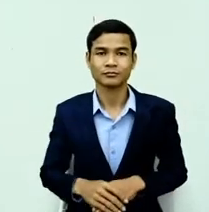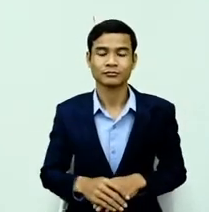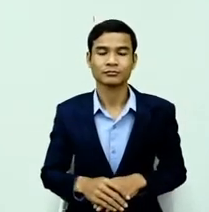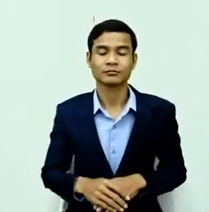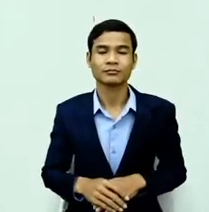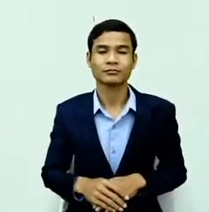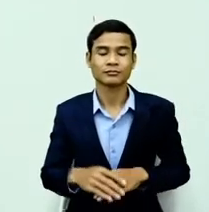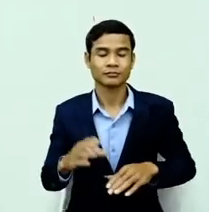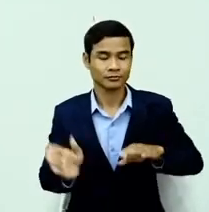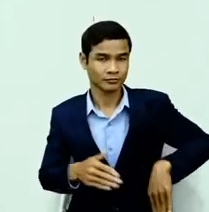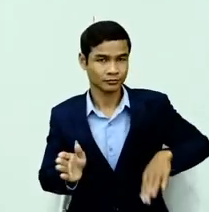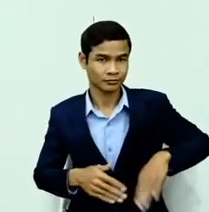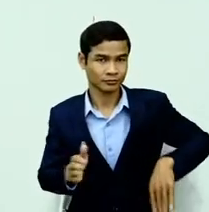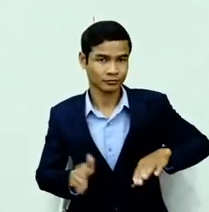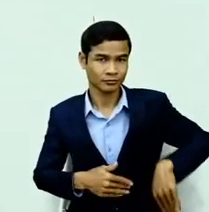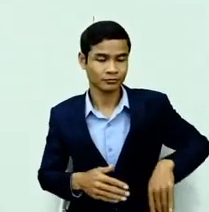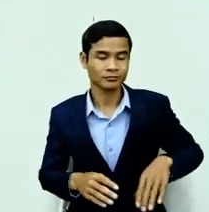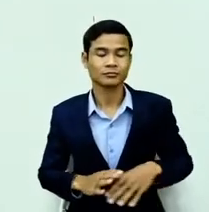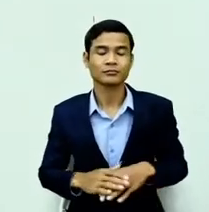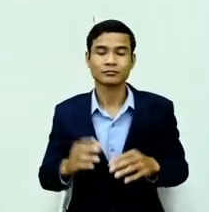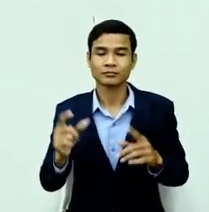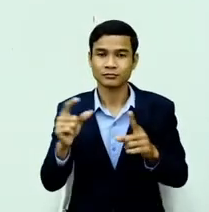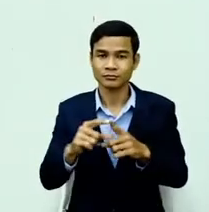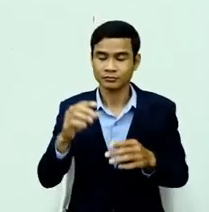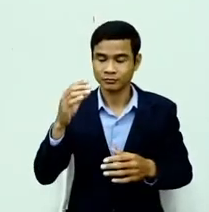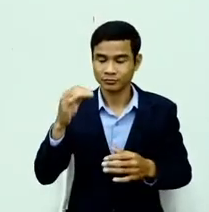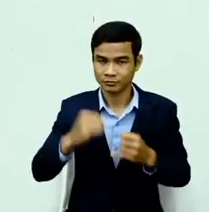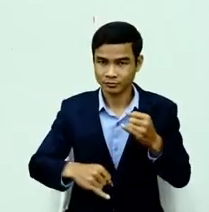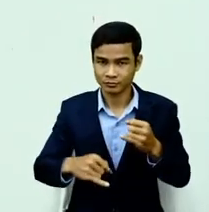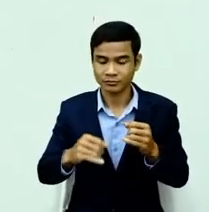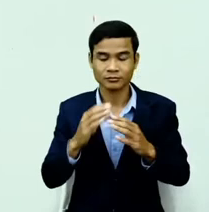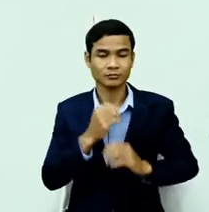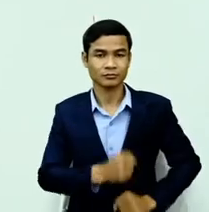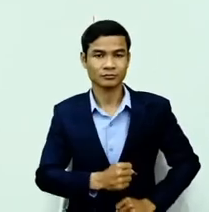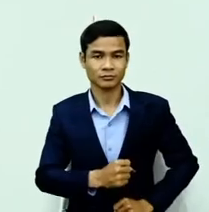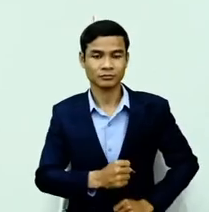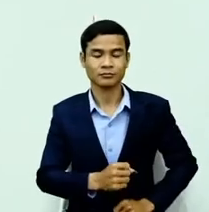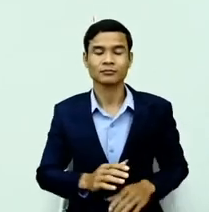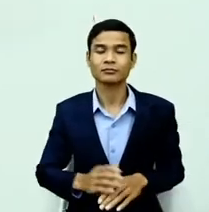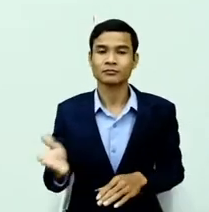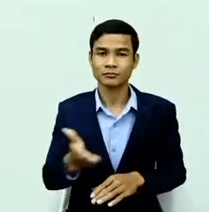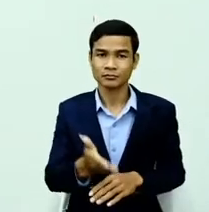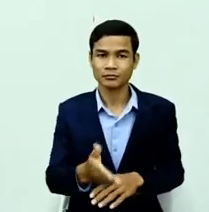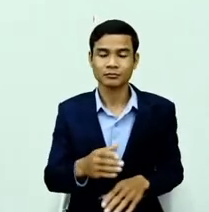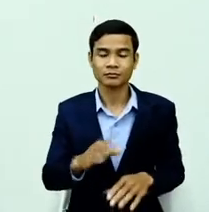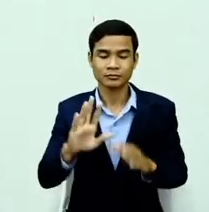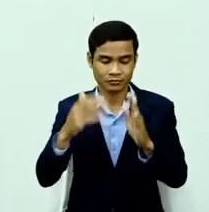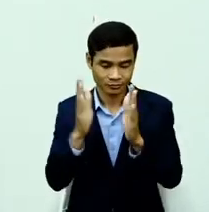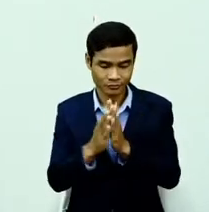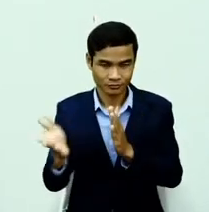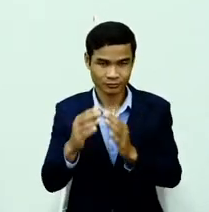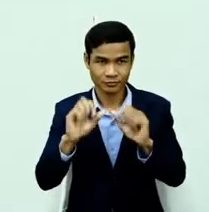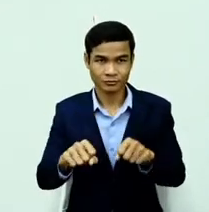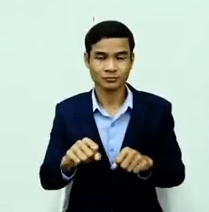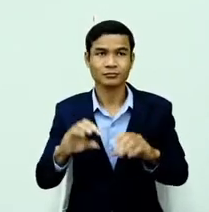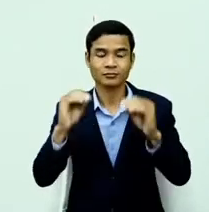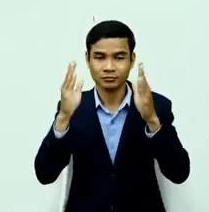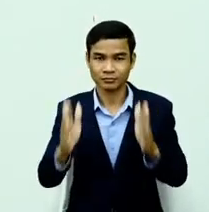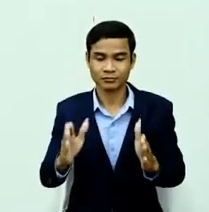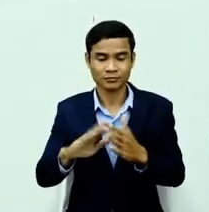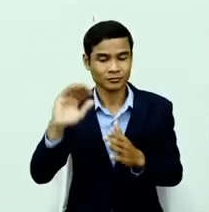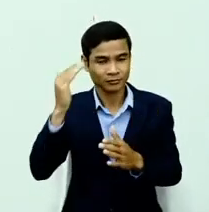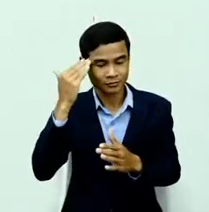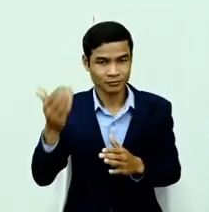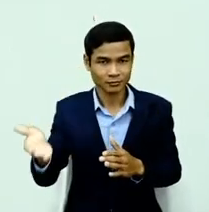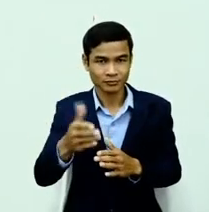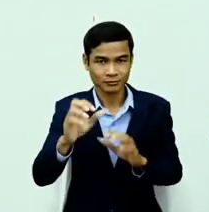kể chà bị trăng cái gió thỉa chà ở con mình tên con nè kêu sân khâm ta con bà